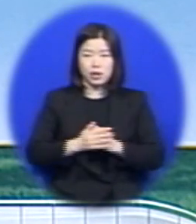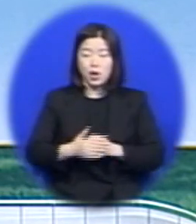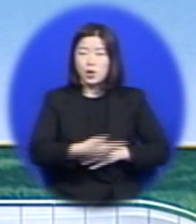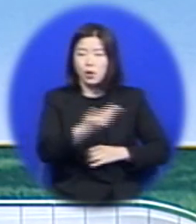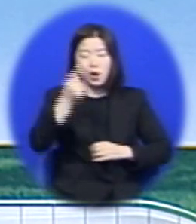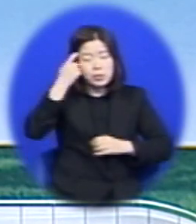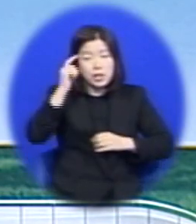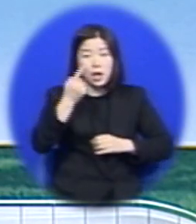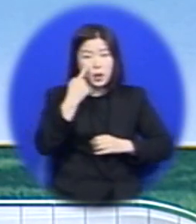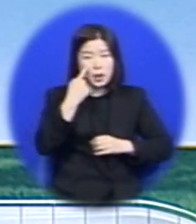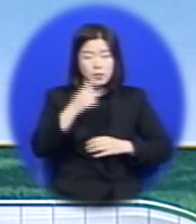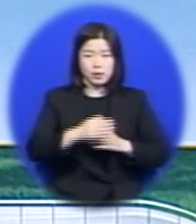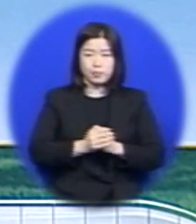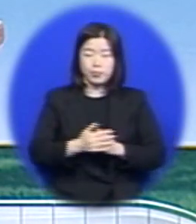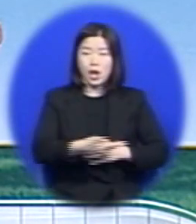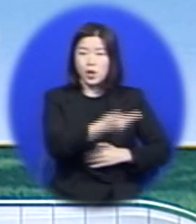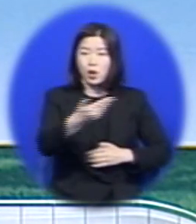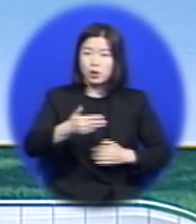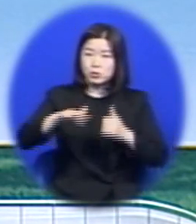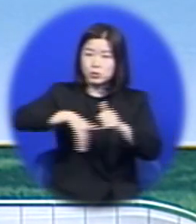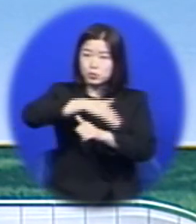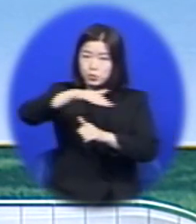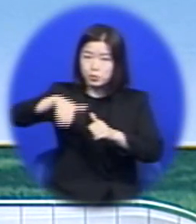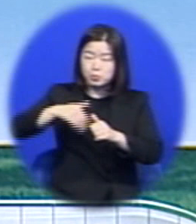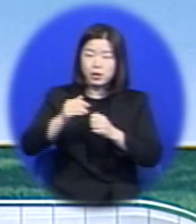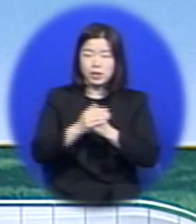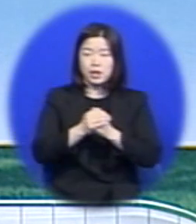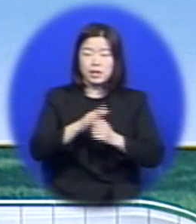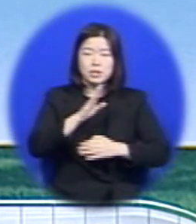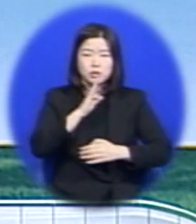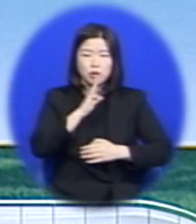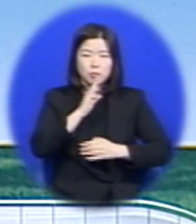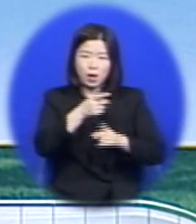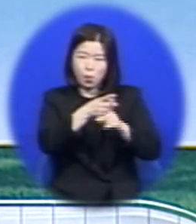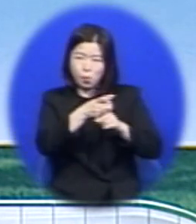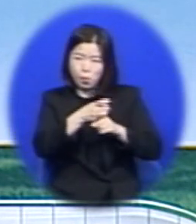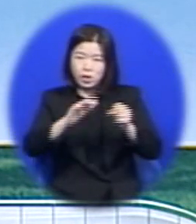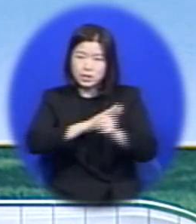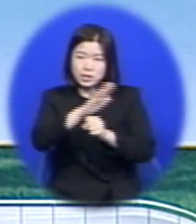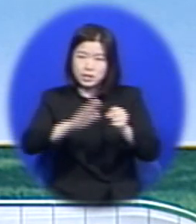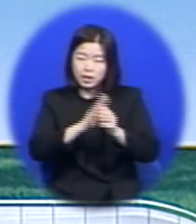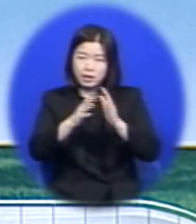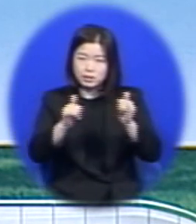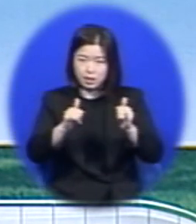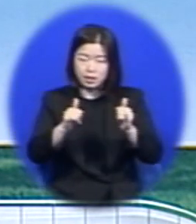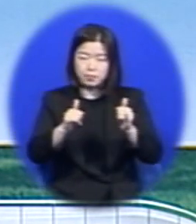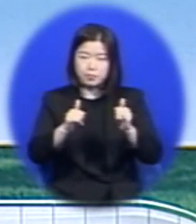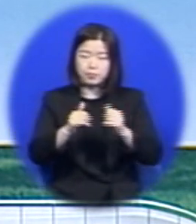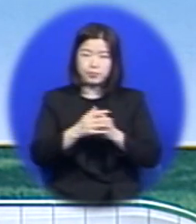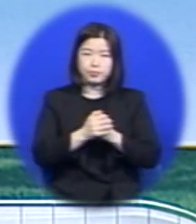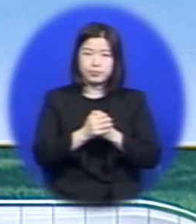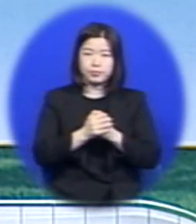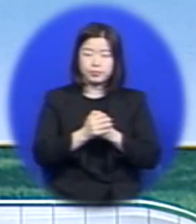보십시오. 여러분 주변에 정말 원수를 사랑하는 사람, 원수도 사랑하는 사람,